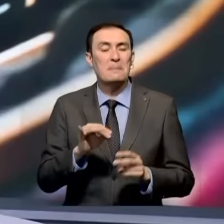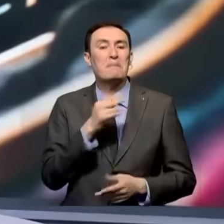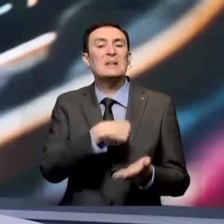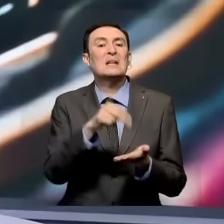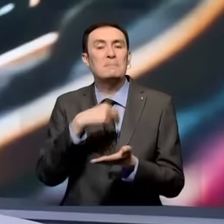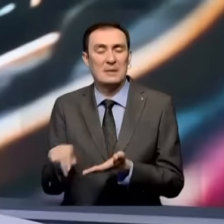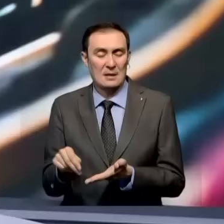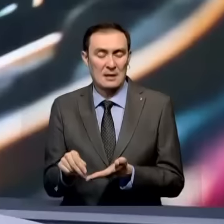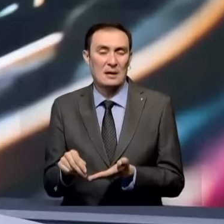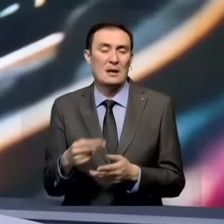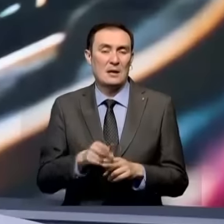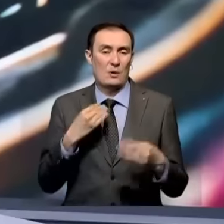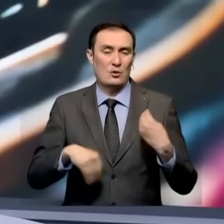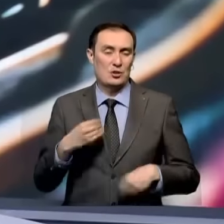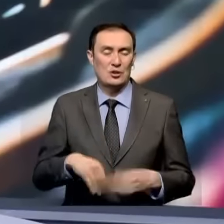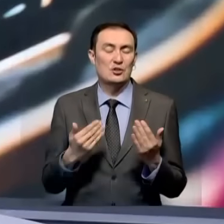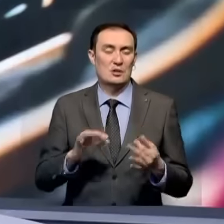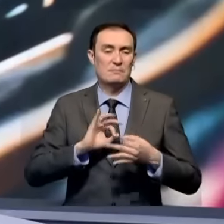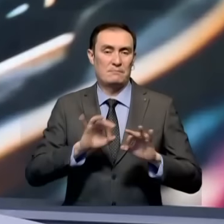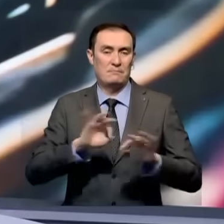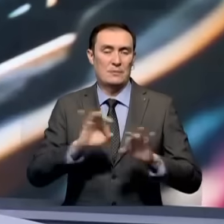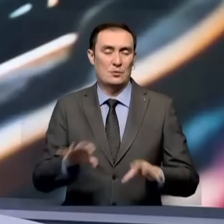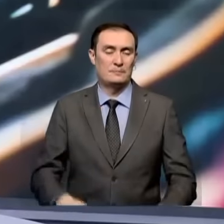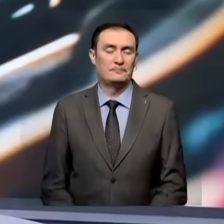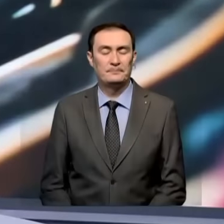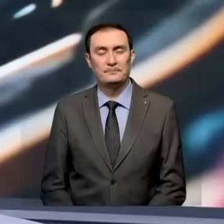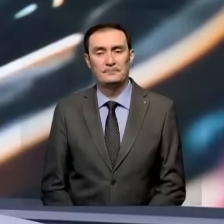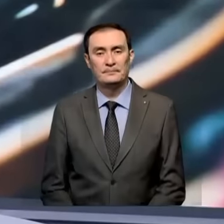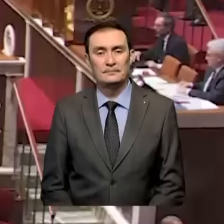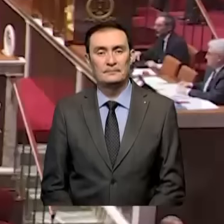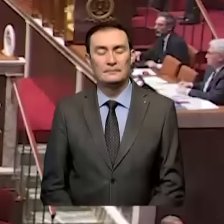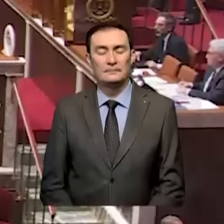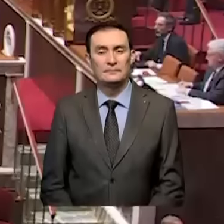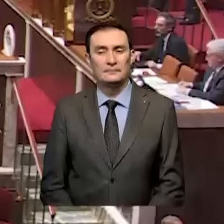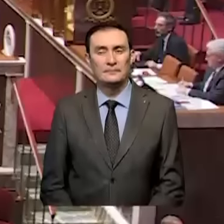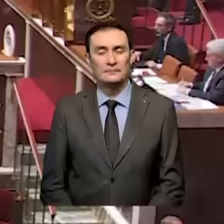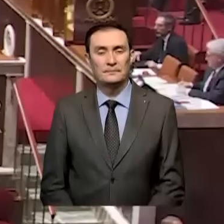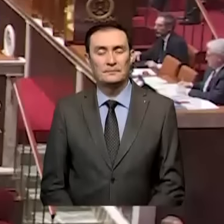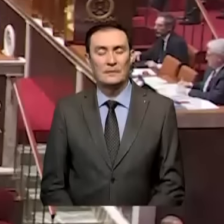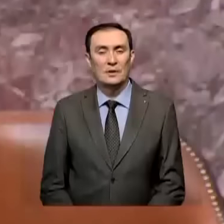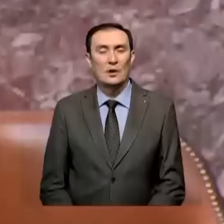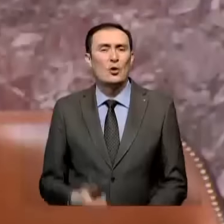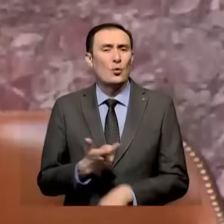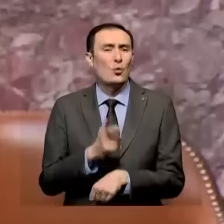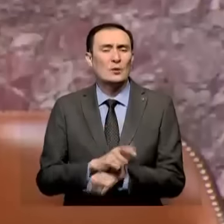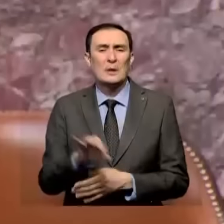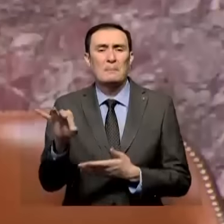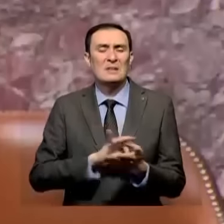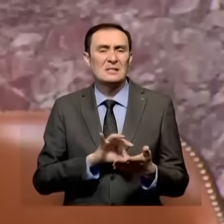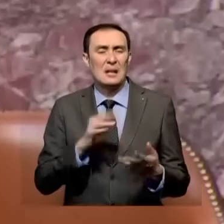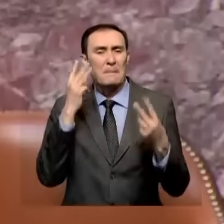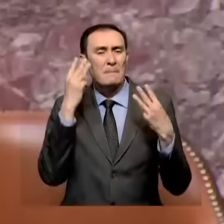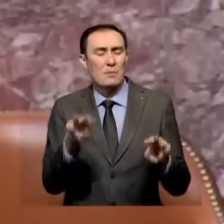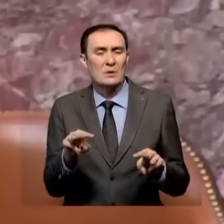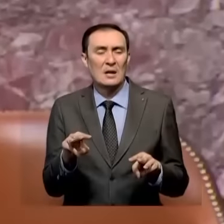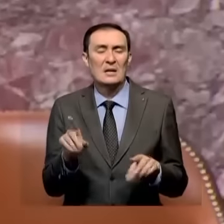потребителей. Алия Сыздыкова продолжит тему. Ультрабыстрая мода, экспресс-мода